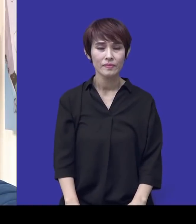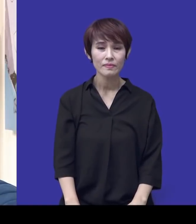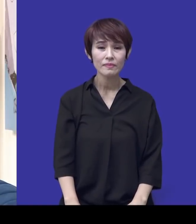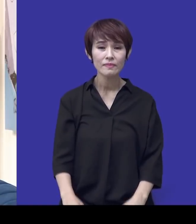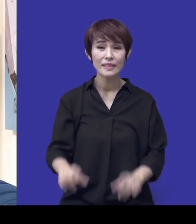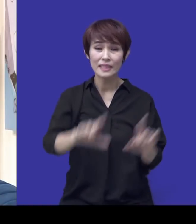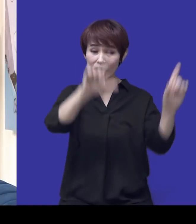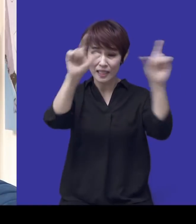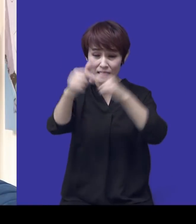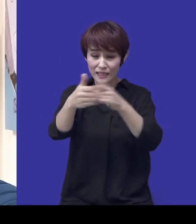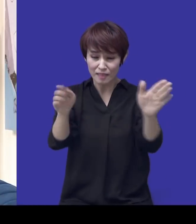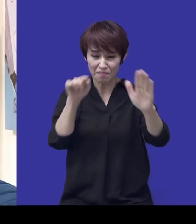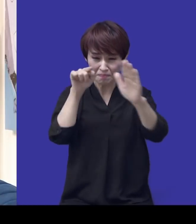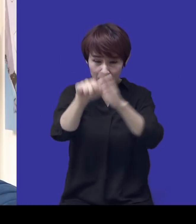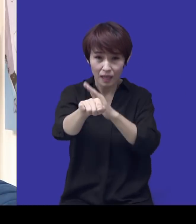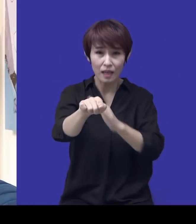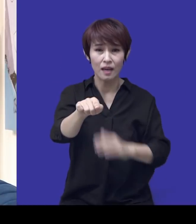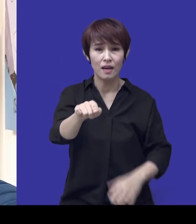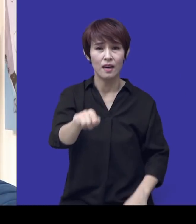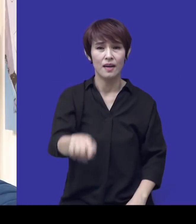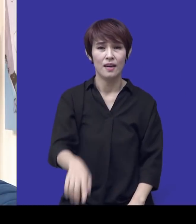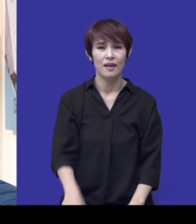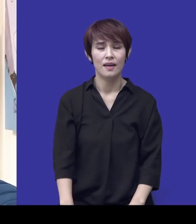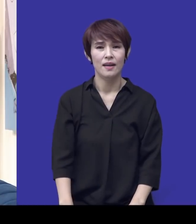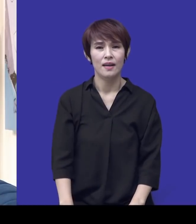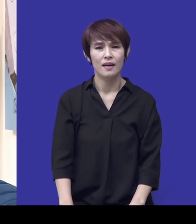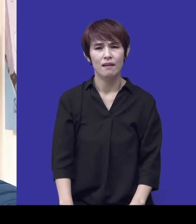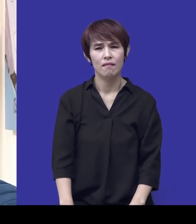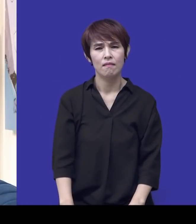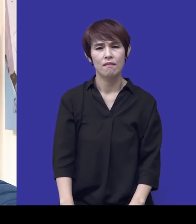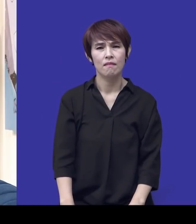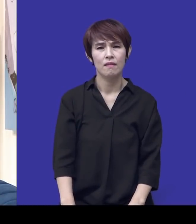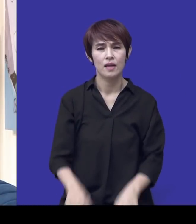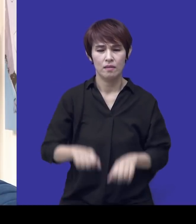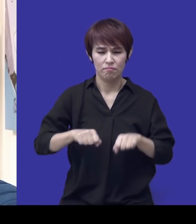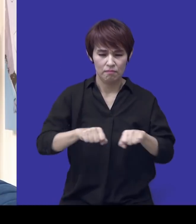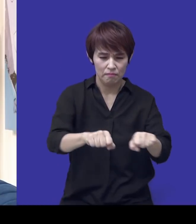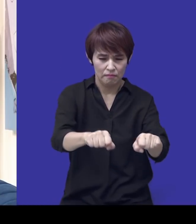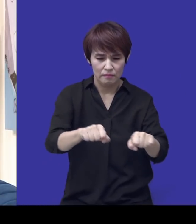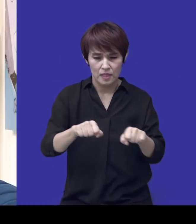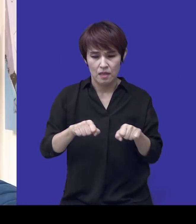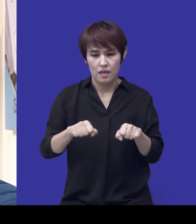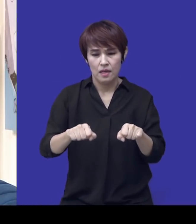제가 갔던 거예요. 네. 근데 그때 청소를 하면서